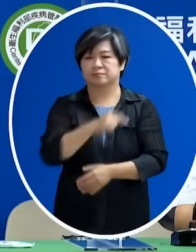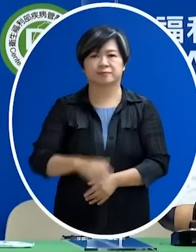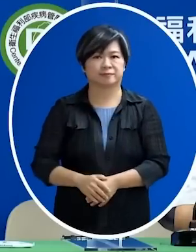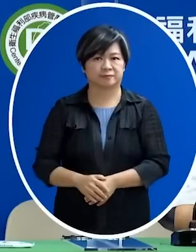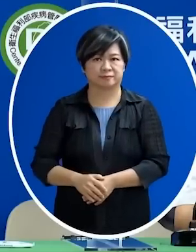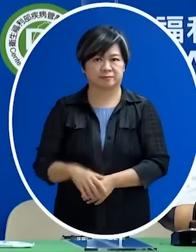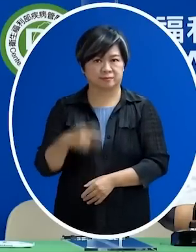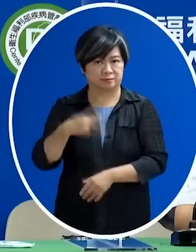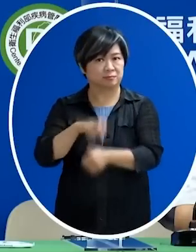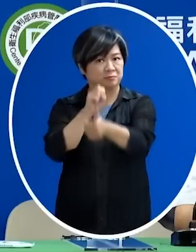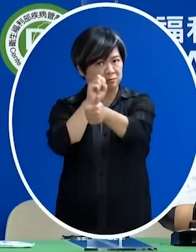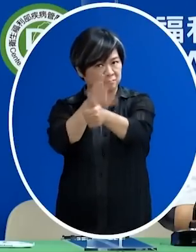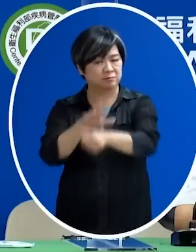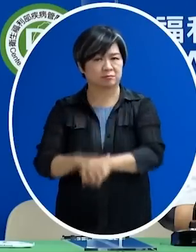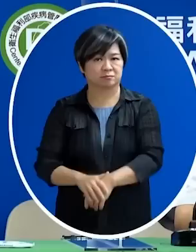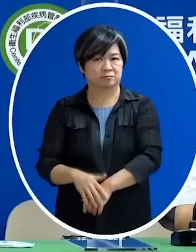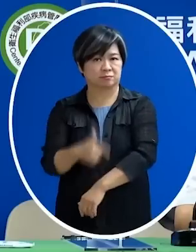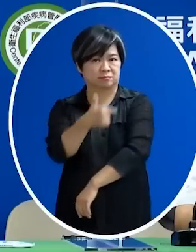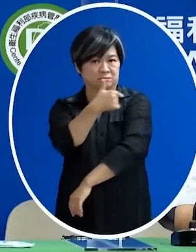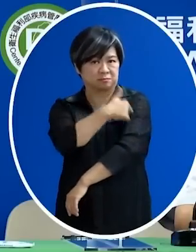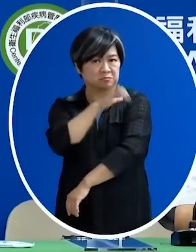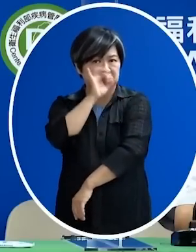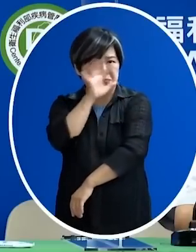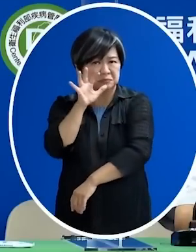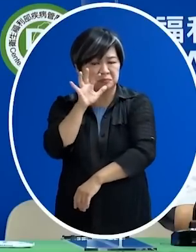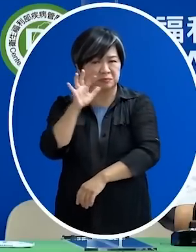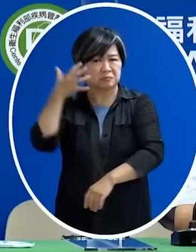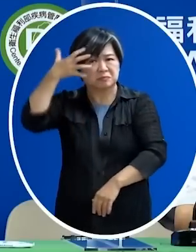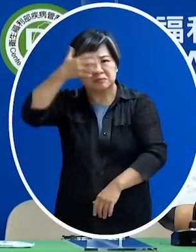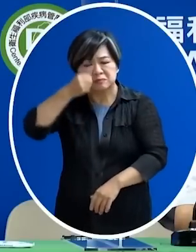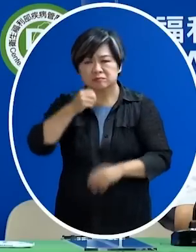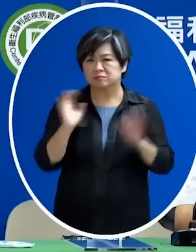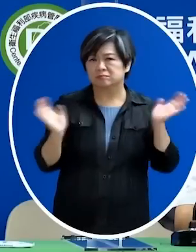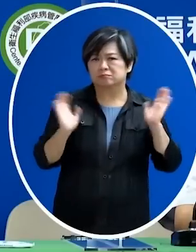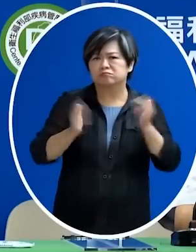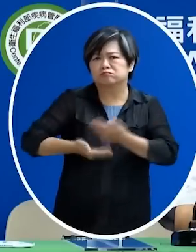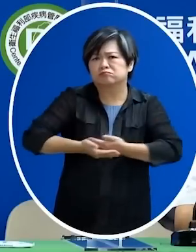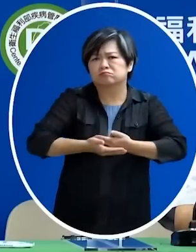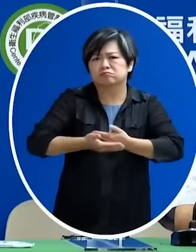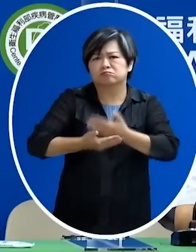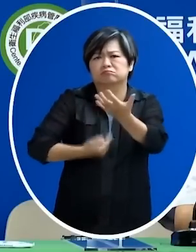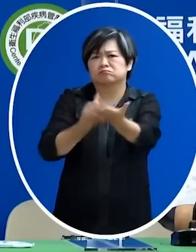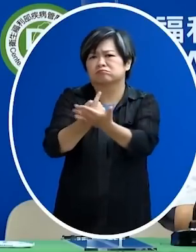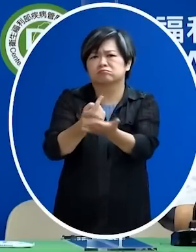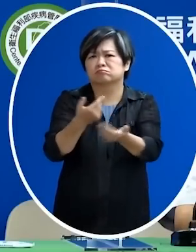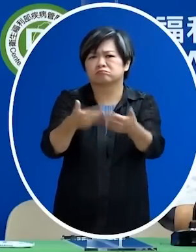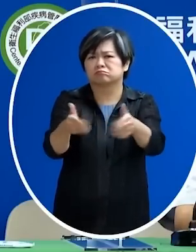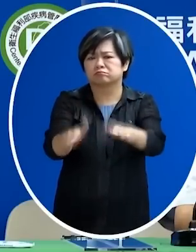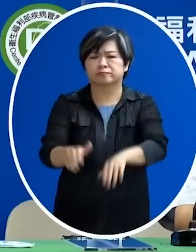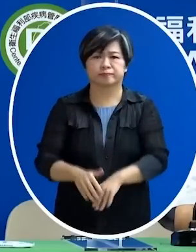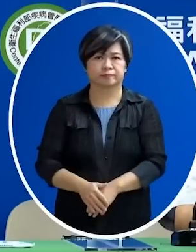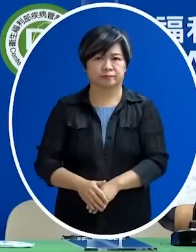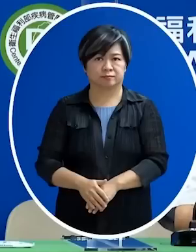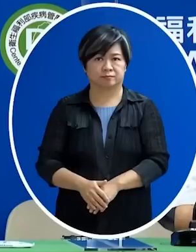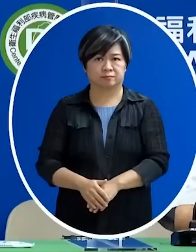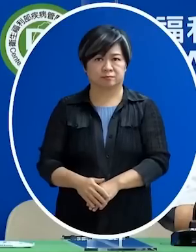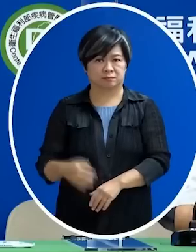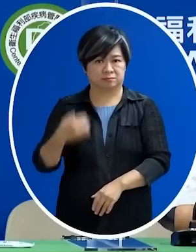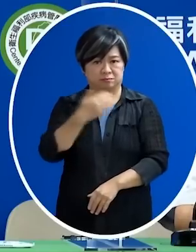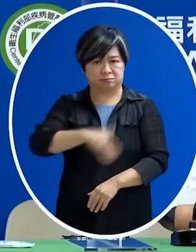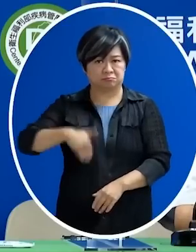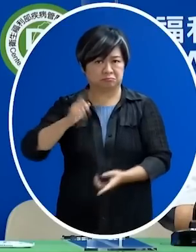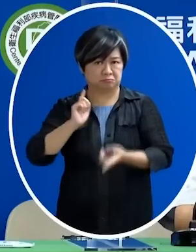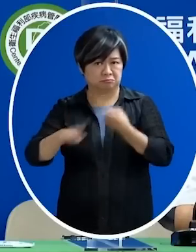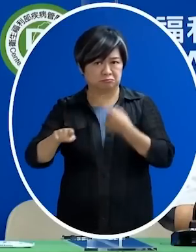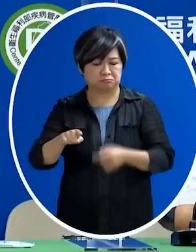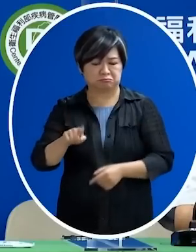外我们也建议没有打疫苗的长者跟幼儿不要参加。那另外如果有症状的